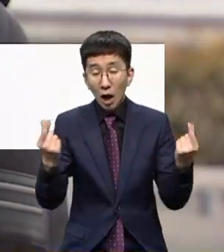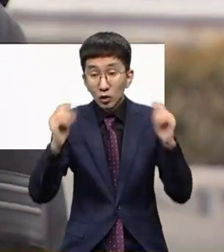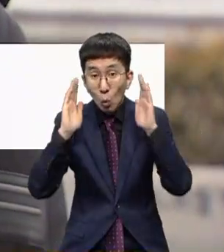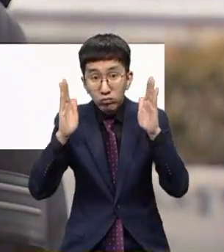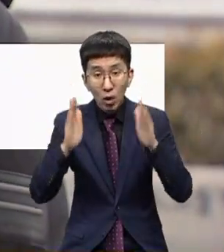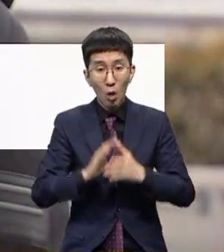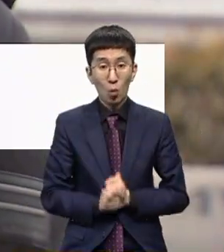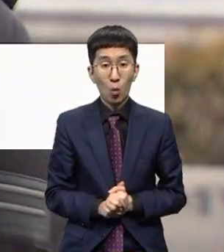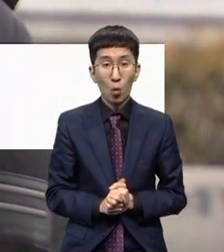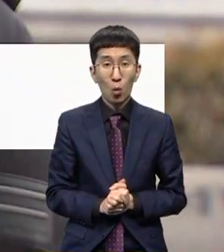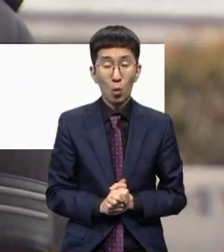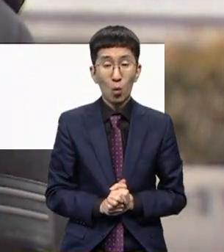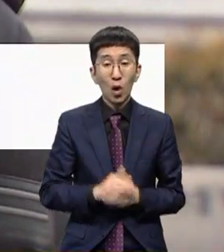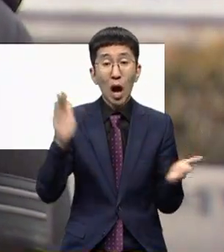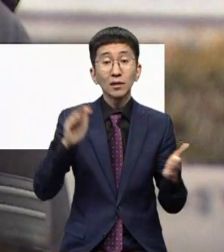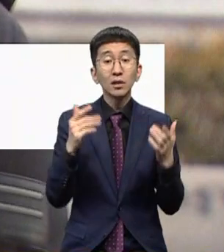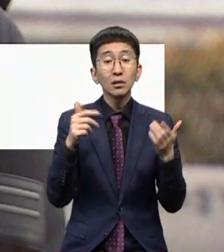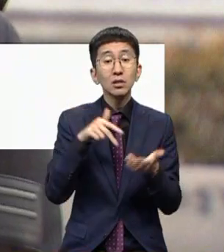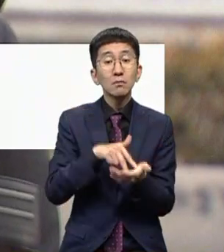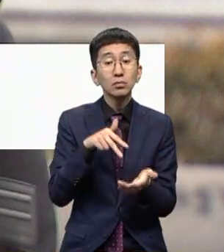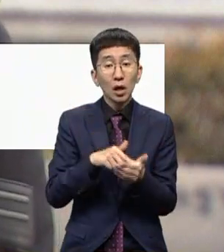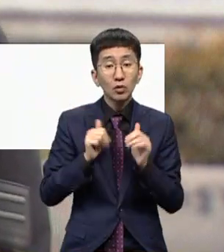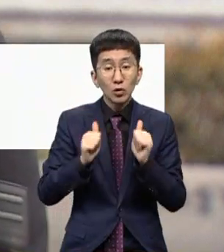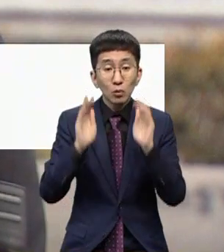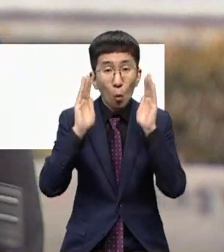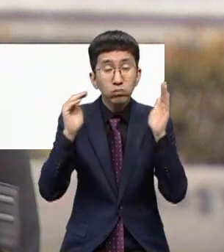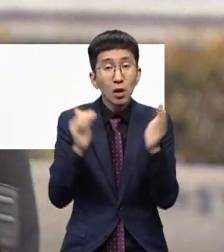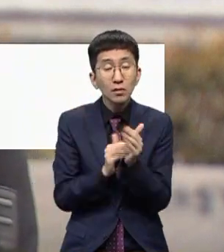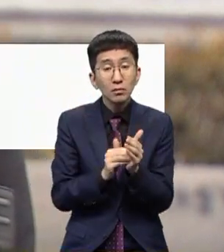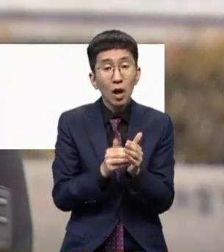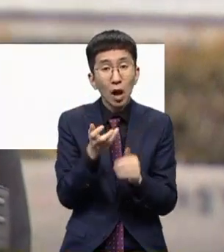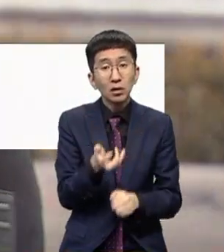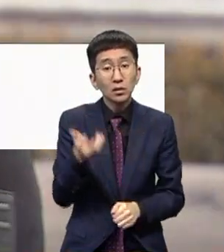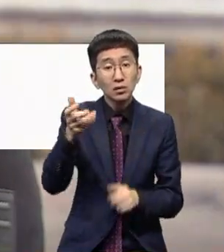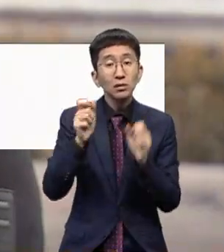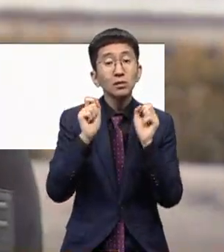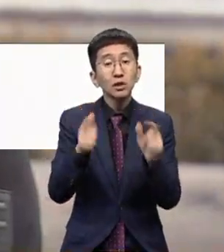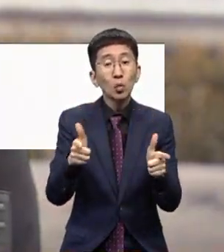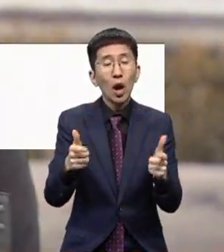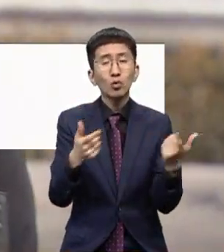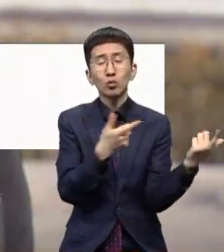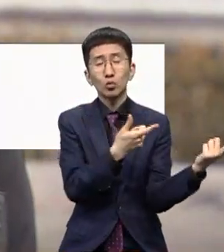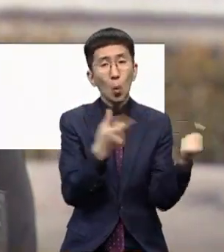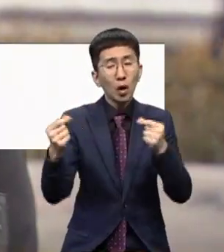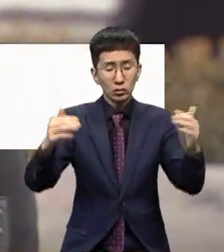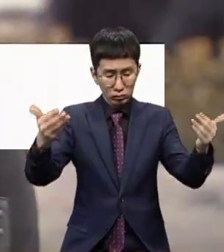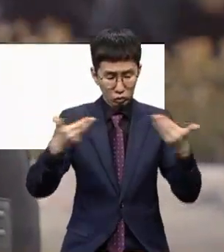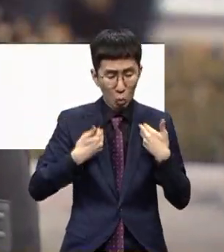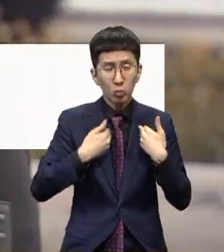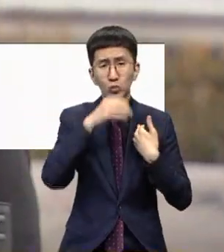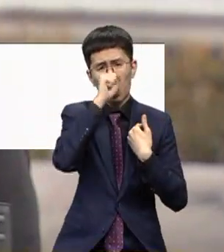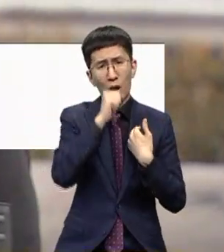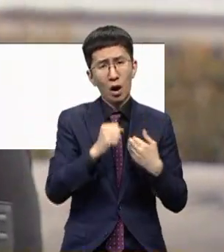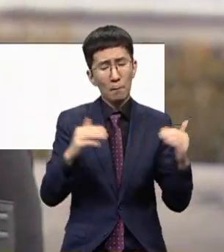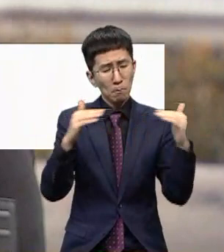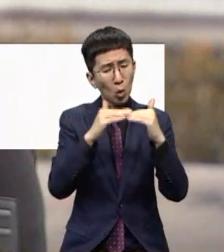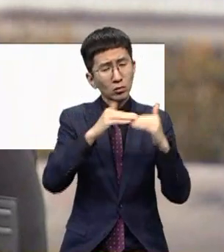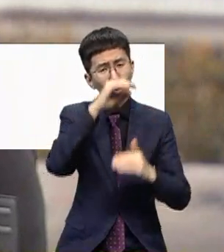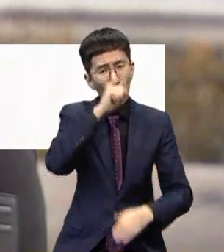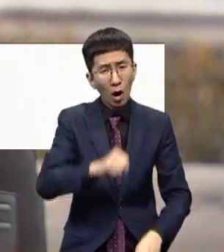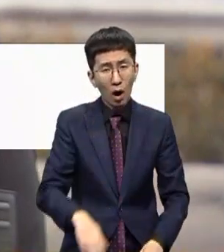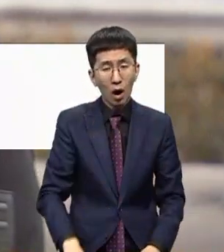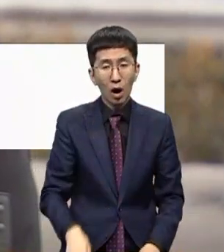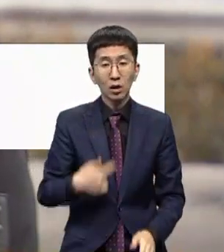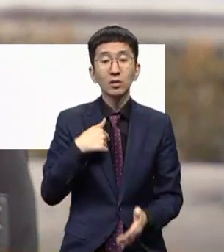공부하고 수험생으로서 이렇게 열심히 해서 들어갔으니까 똑같은 승진 기회를 준다는